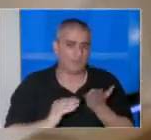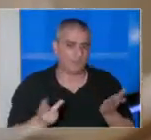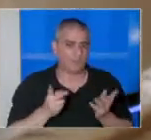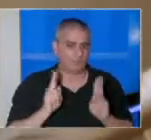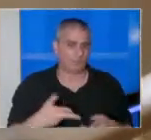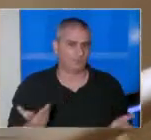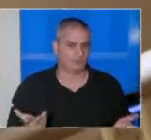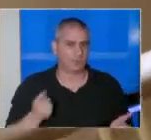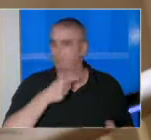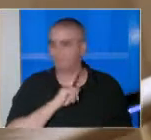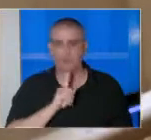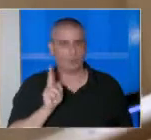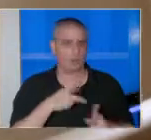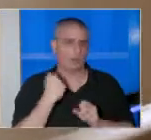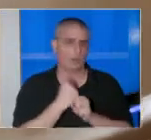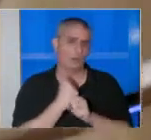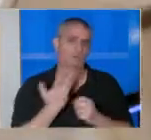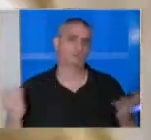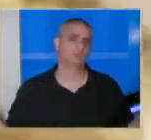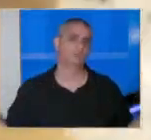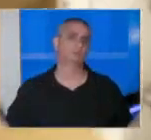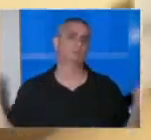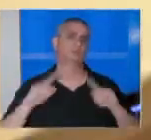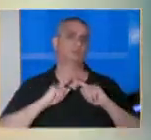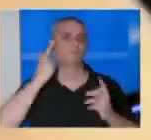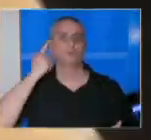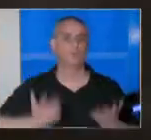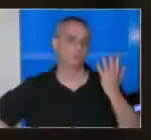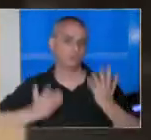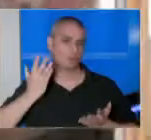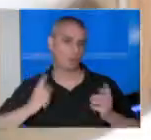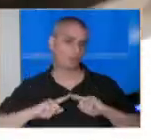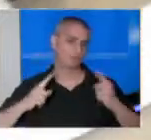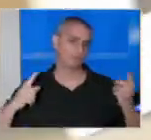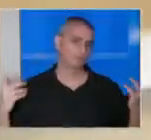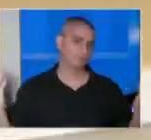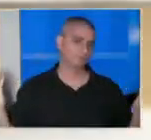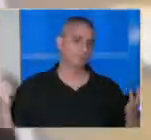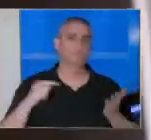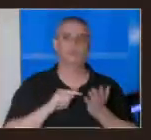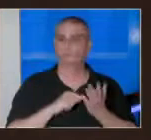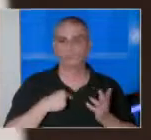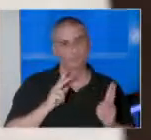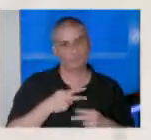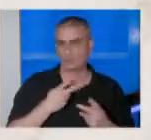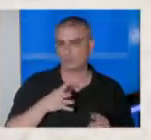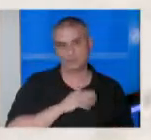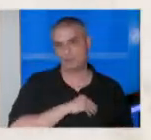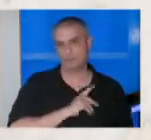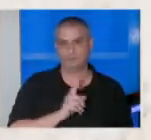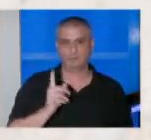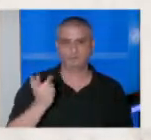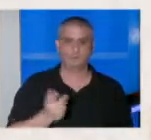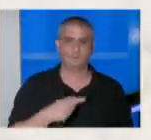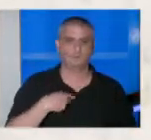נאפשר להם, גם את זה הם לא יכלו לעשות לצערי, שוב, מכל מיני שיקולים פוליטיים קטנים, ולכן לא יכולנו להסכים לדבר הזה.